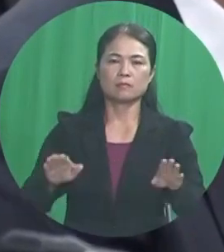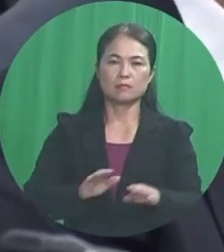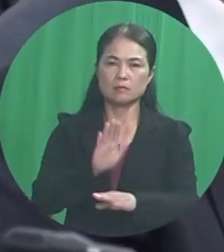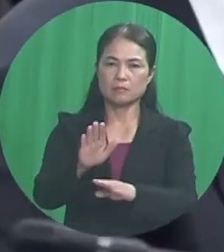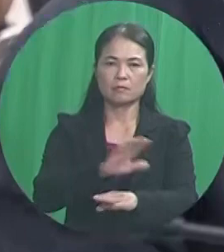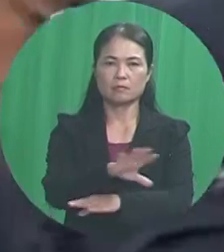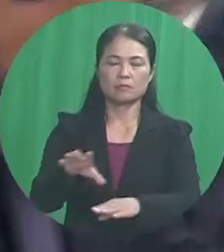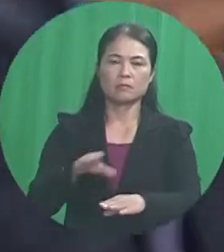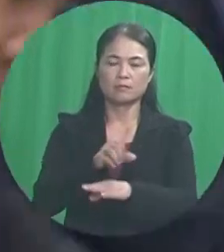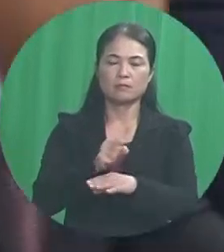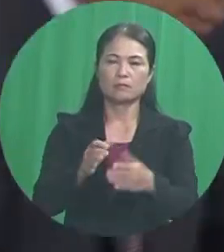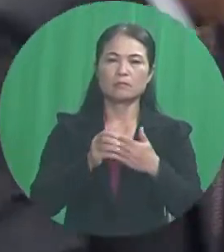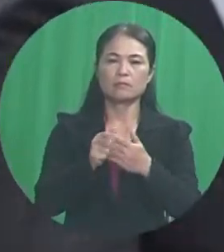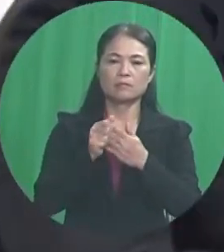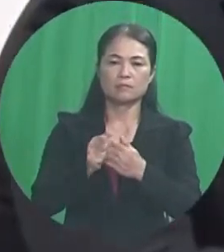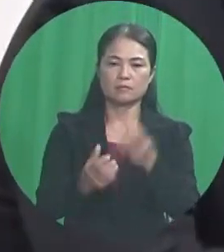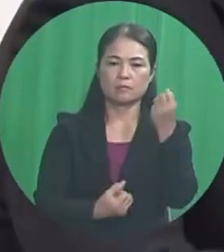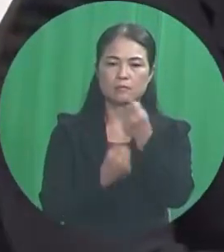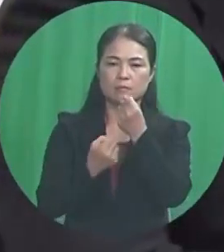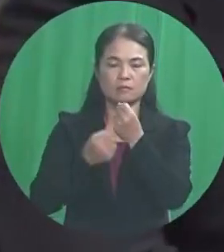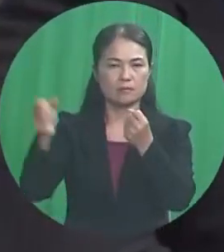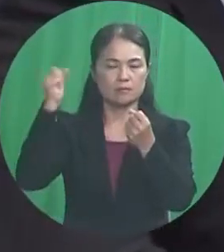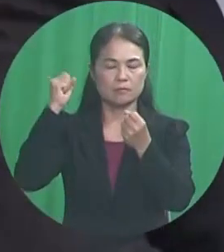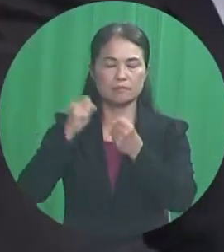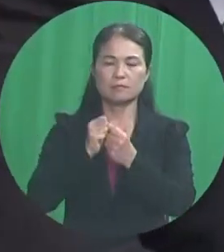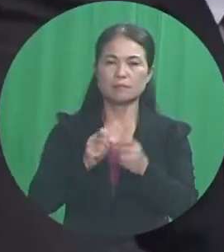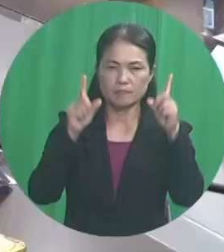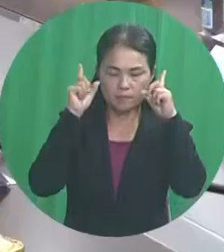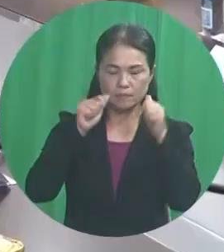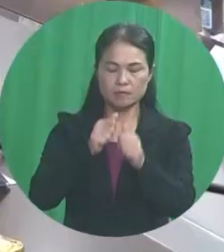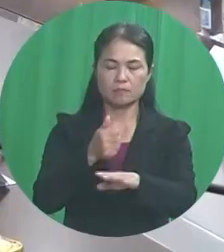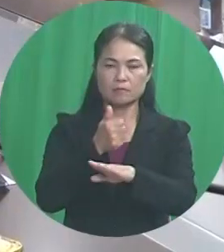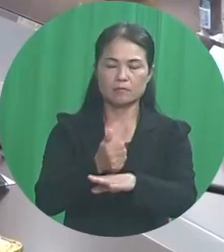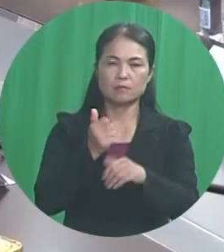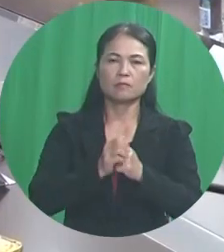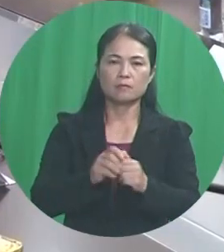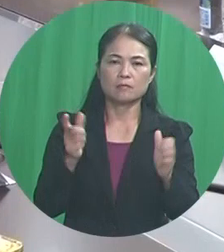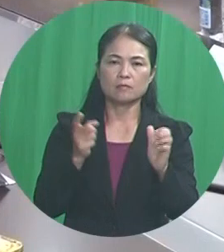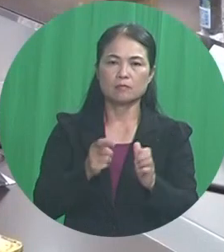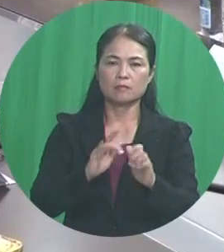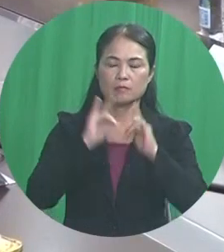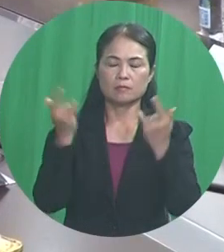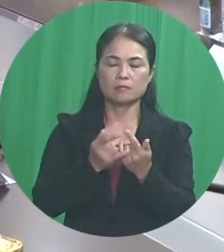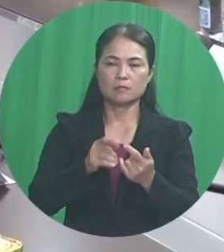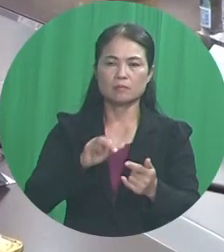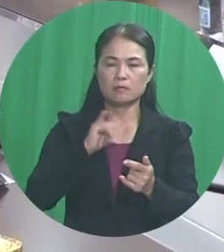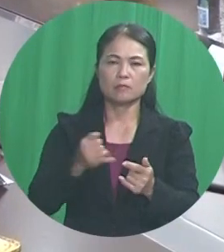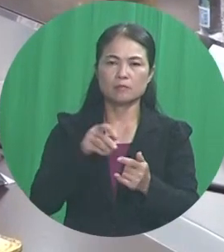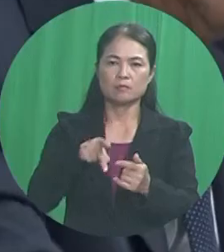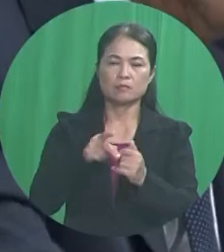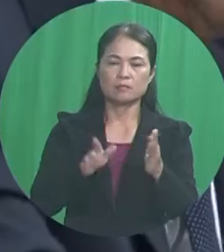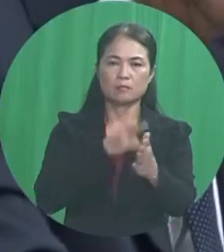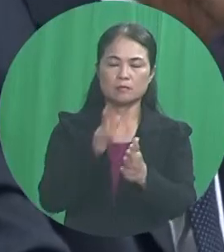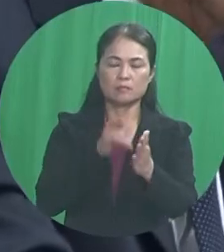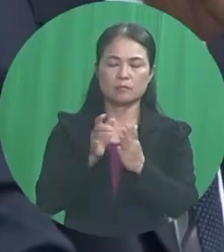ពុជានិងបានពំនាំនូវការគ្រប់គ្រងយ៉ាងពេញទំហឹងរបស់ឯកឧត្តមអគ្គលេខាធិការបកស៊ីឈីនភីងចំពោះរាជរ